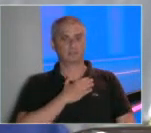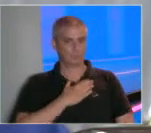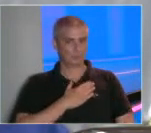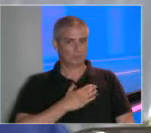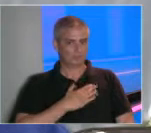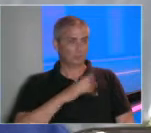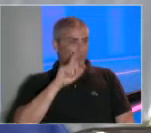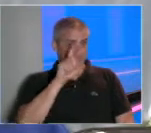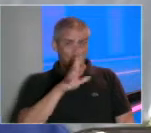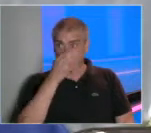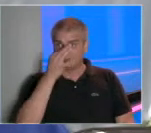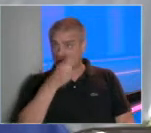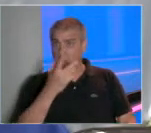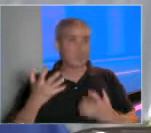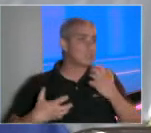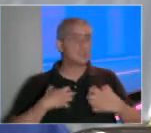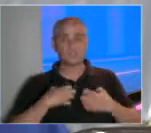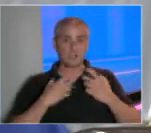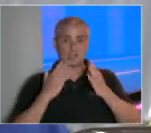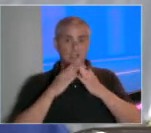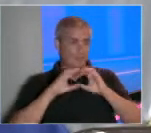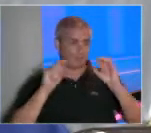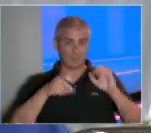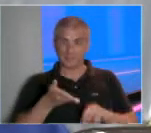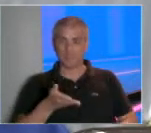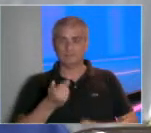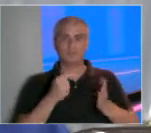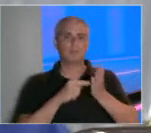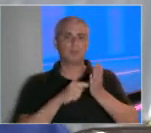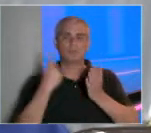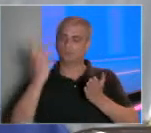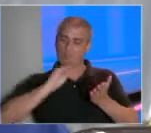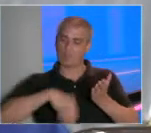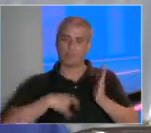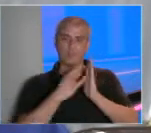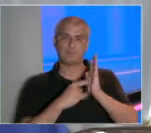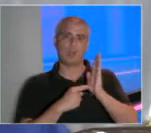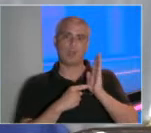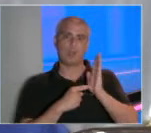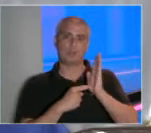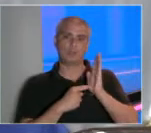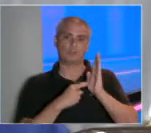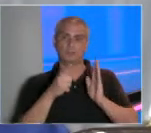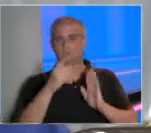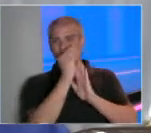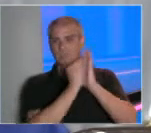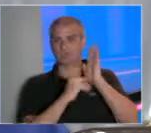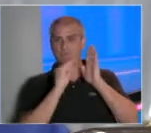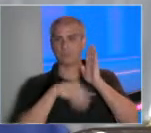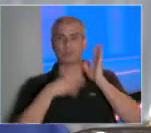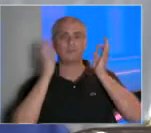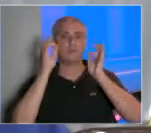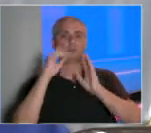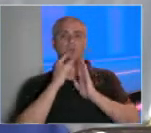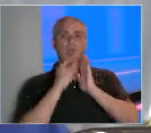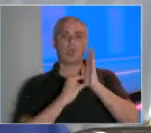רוצה, למקרה שהסקרנות אוכלת את הבית הזה, התשובה היא מפני שהוא חתום על החוק. זו רשימת החותמים המקורית